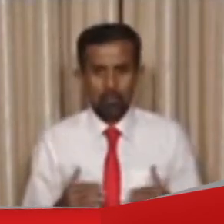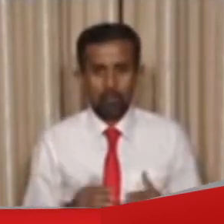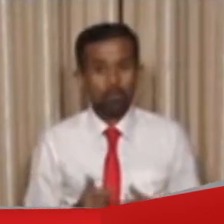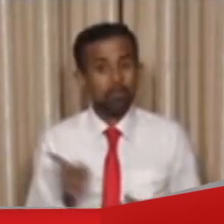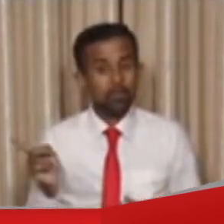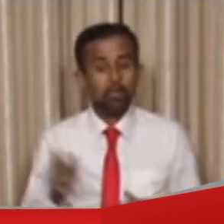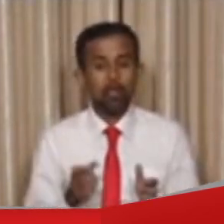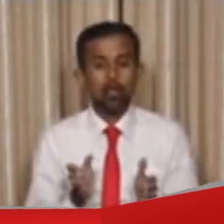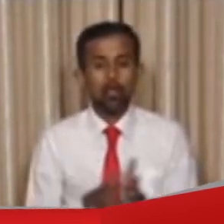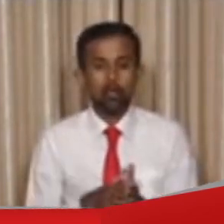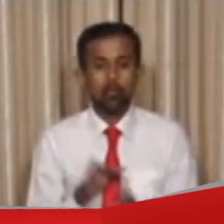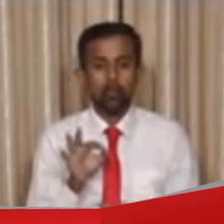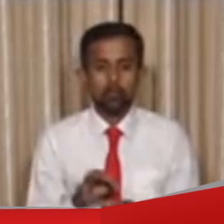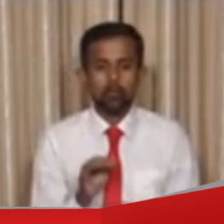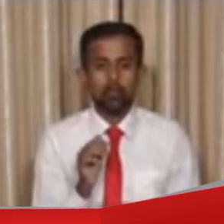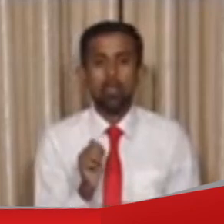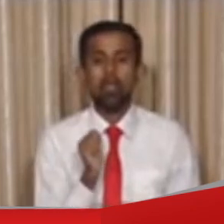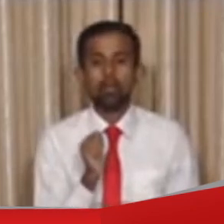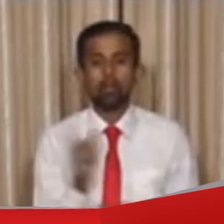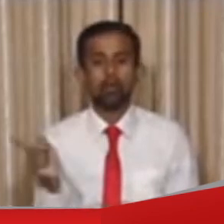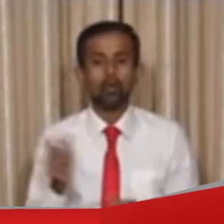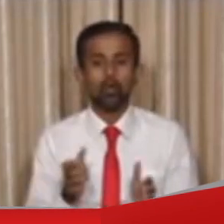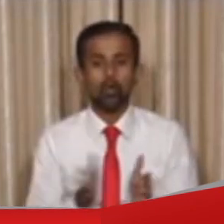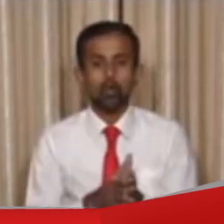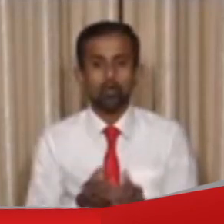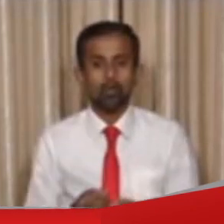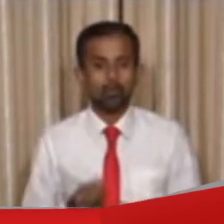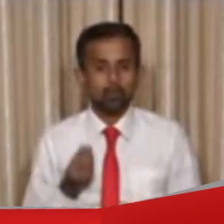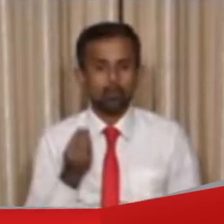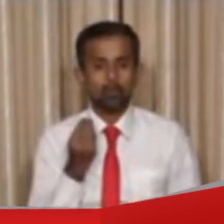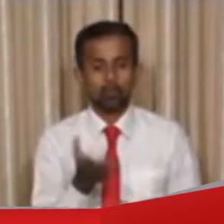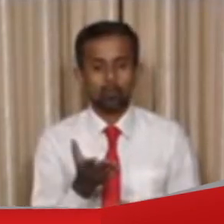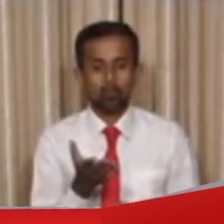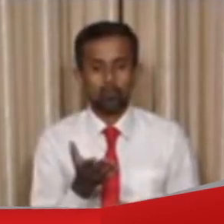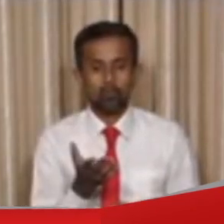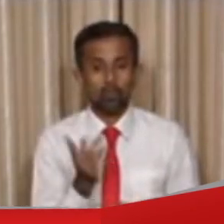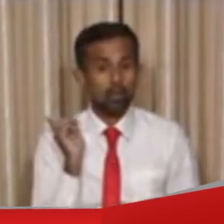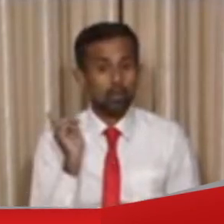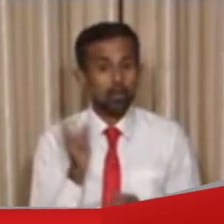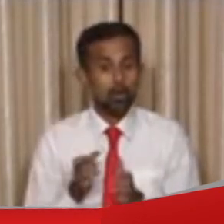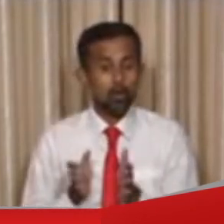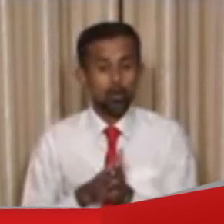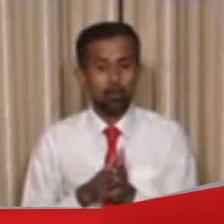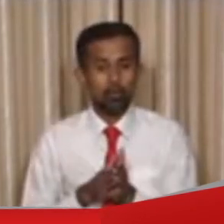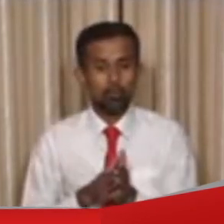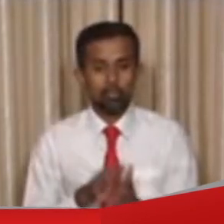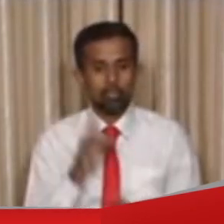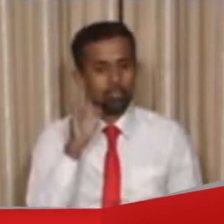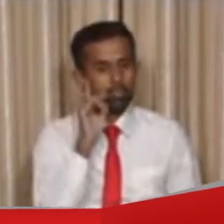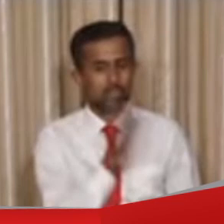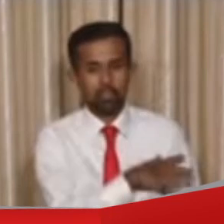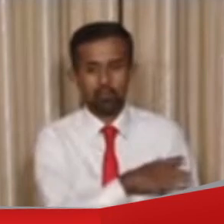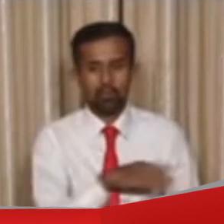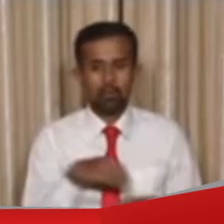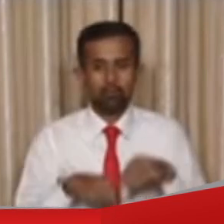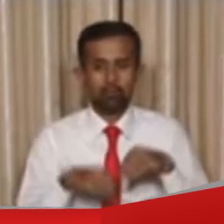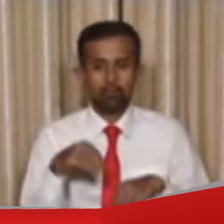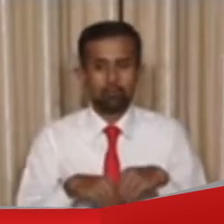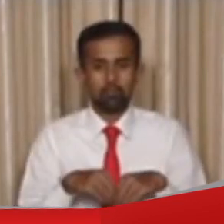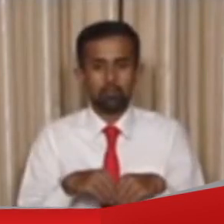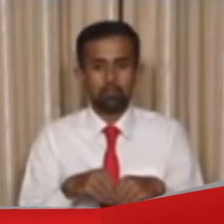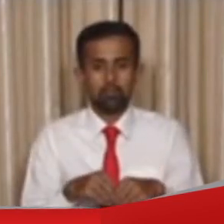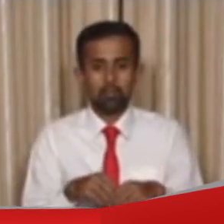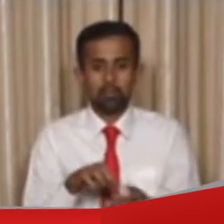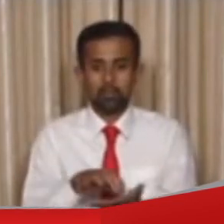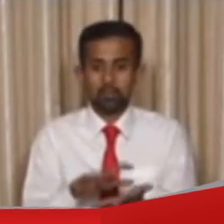කමිටුව පත් කරේ ඇයි? ඒ කමිටුවේ වාර්තාව දුන්නහම වරප්‍රසාද කමිටුව ඒ කමිටුවේ වාර්තාව සත පහකට ගණන් ගන්න නැතුව දේශපාලනීකරණය කරලා තීන්දුව